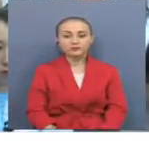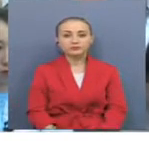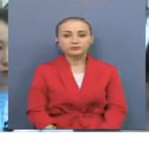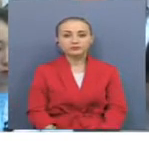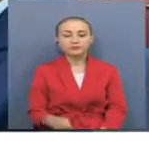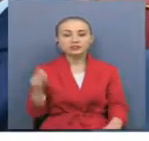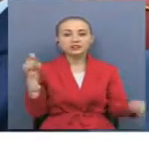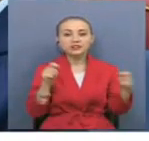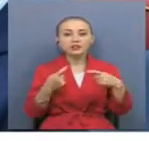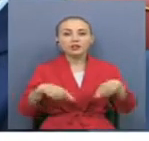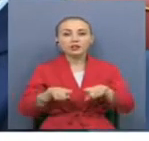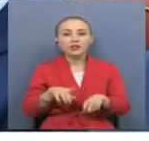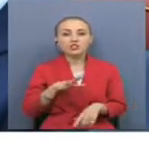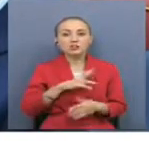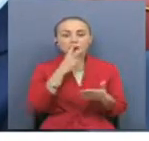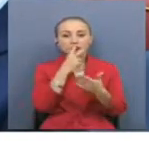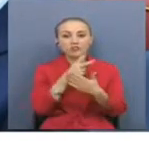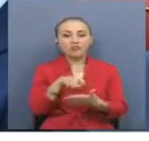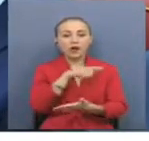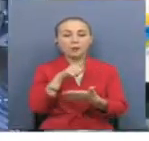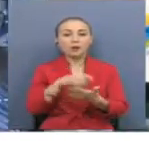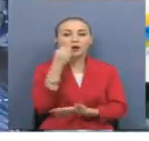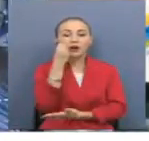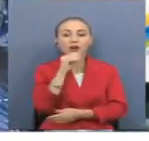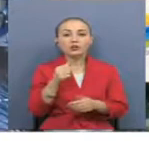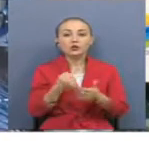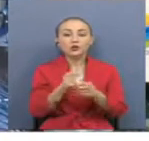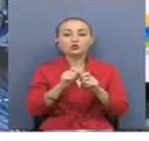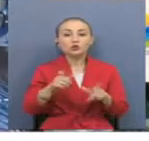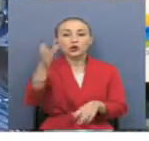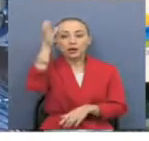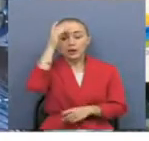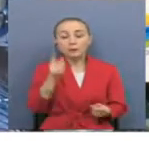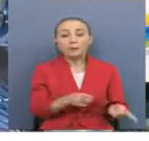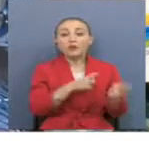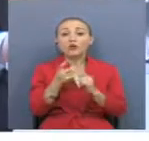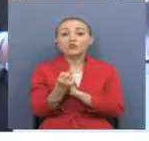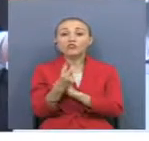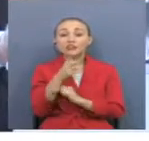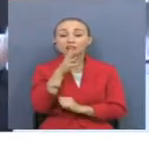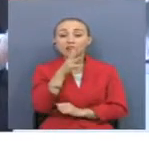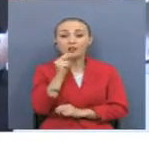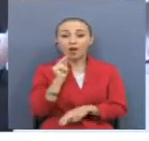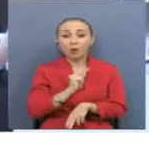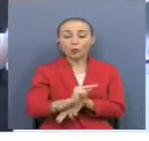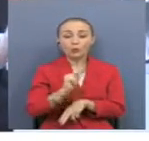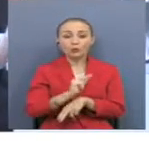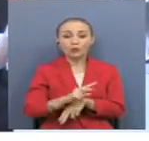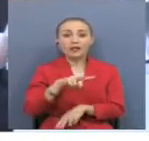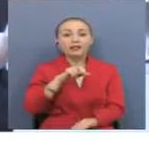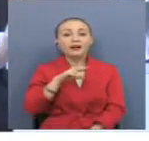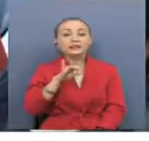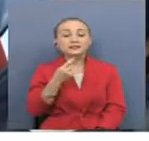айқындаған конференцияда білімнің сапасы, бала тәрбиесі, 12 жылдық оқыту жайында да сөз болды. Жиын барысында білім және ғылым